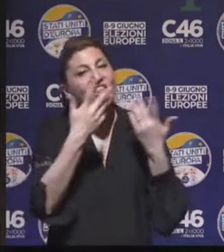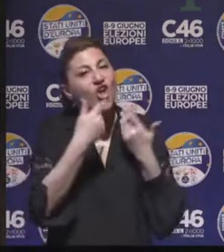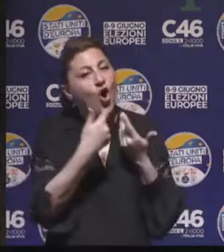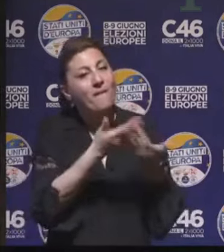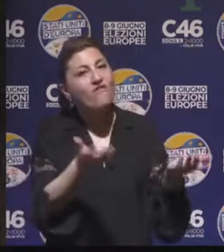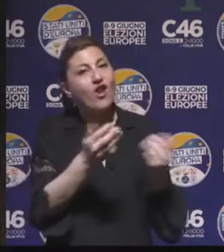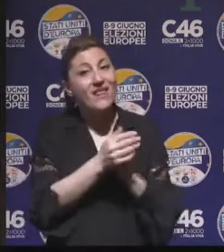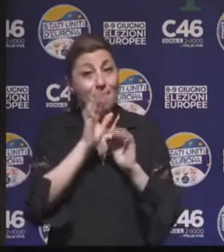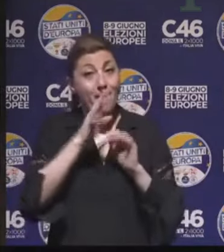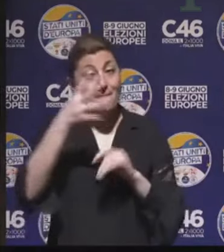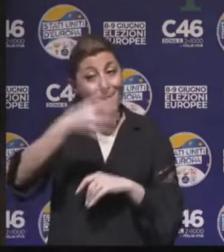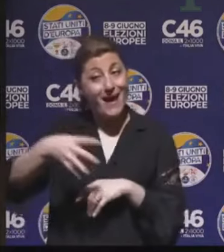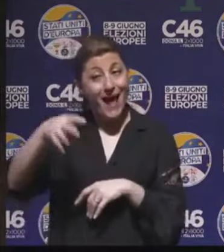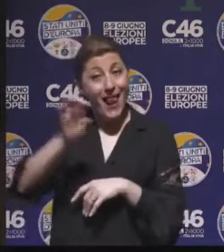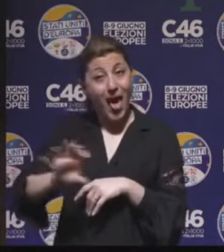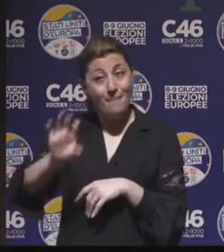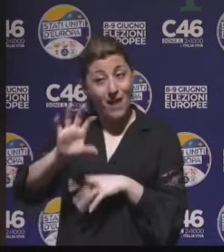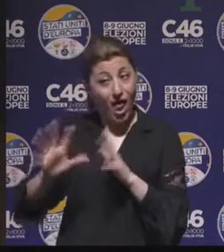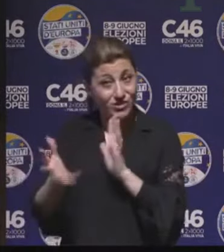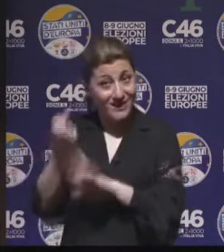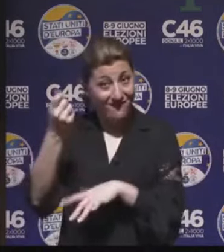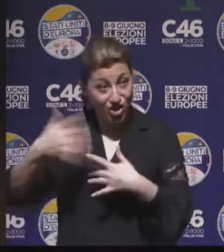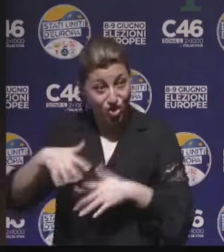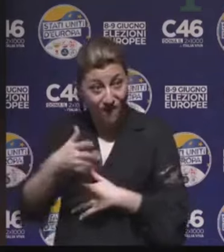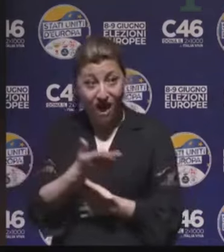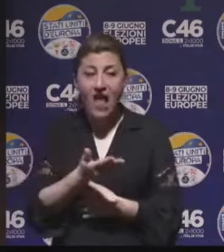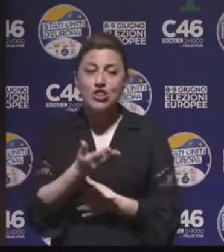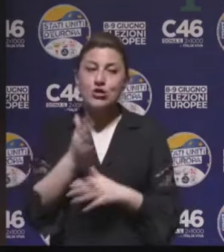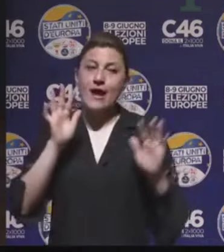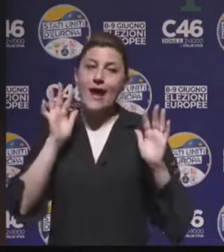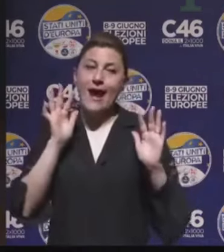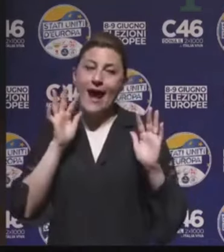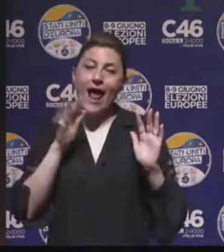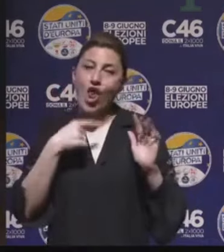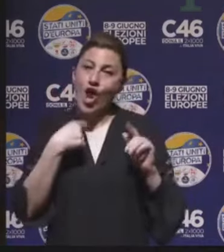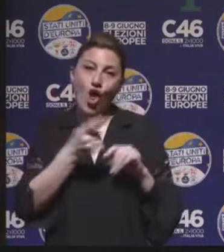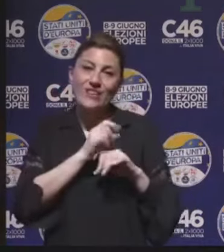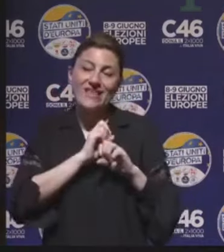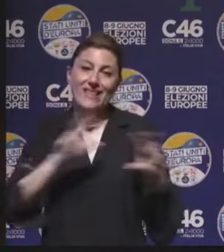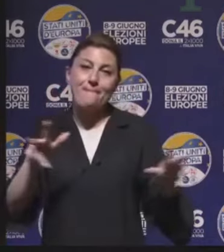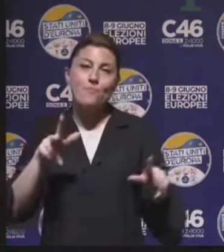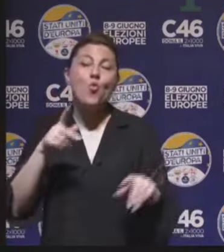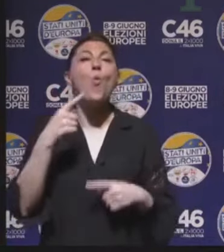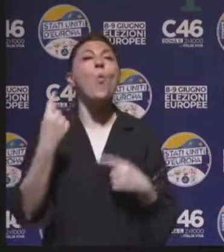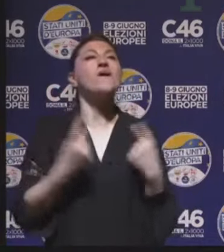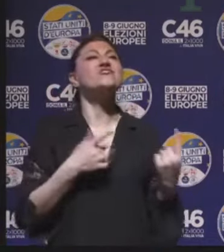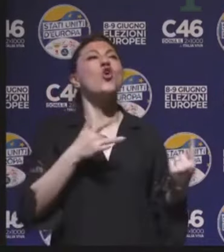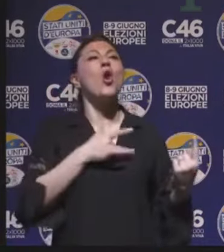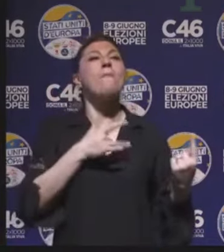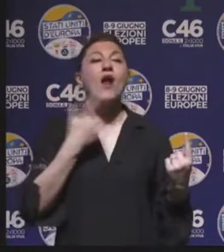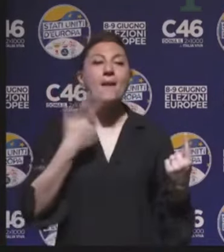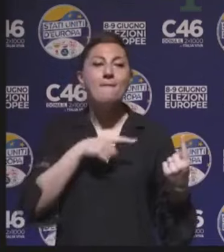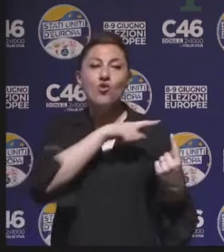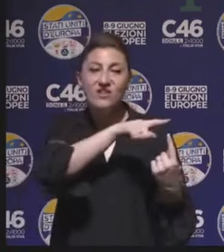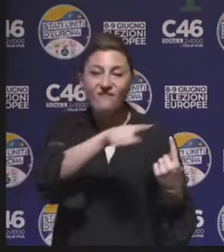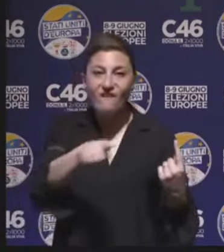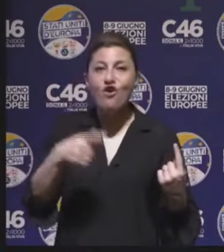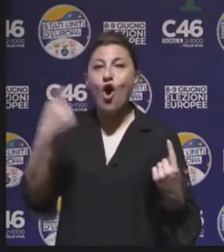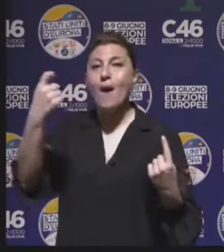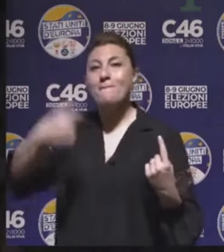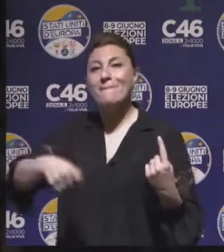Michele Emiliano non permettetevi più di utilizzare l'espressione questione morale con noi Perché avete salvato il